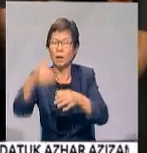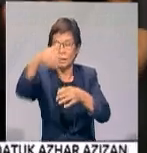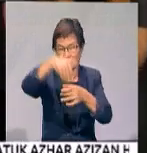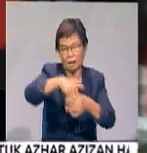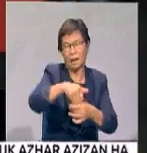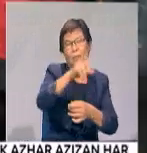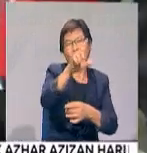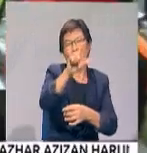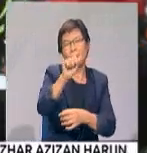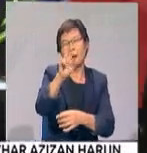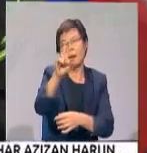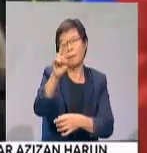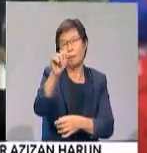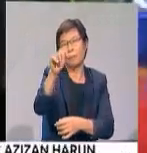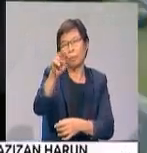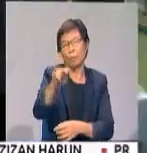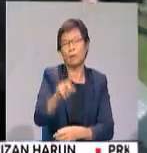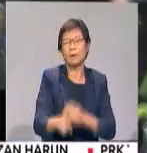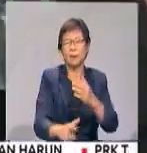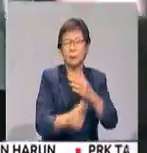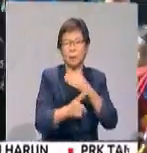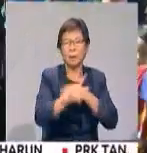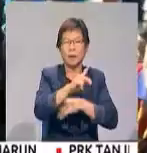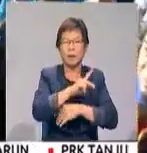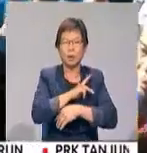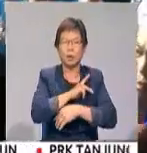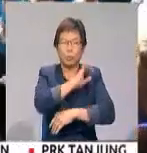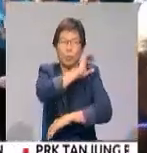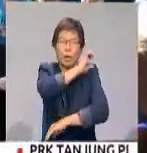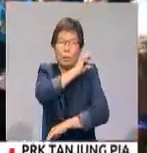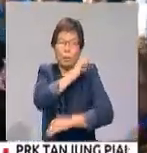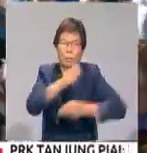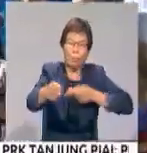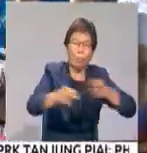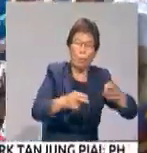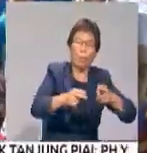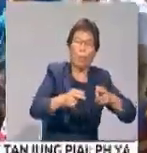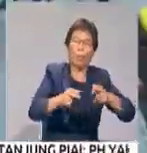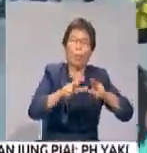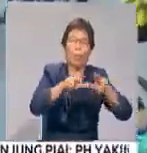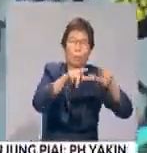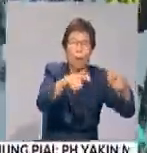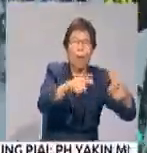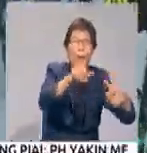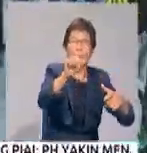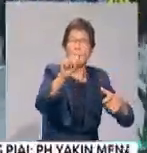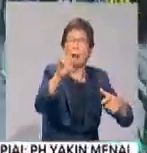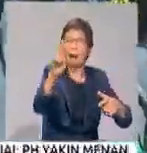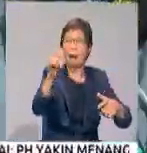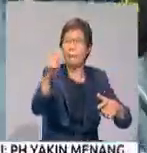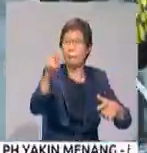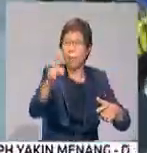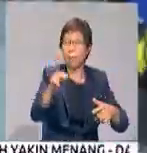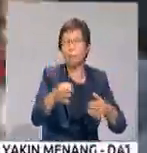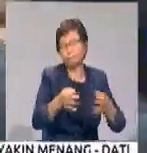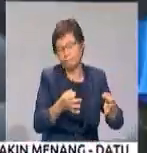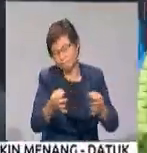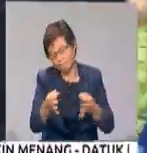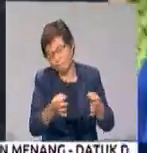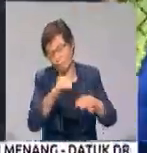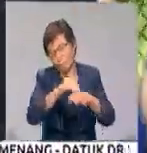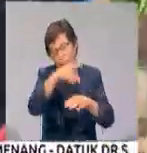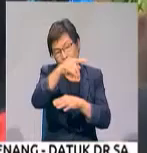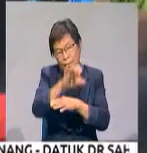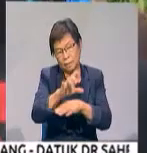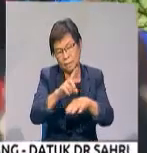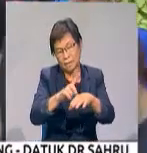Labuan. Timbalan Ketua Pegawai Eksekutif Bahagian Pengurusan Perbadanan Labuan Fazilah Mahmud menjelaskannya pada sidang